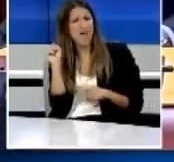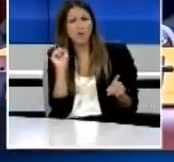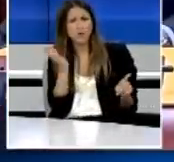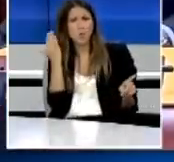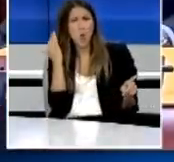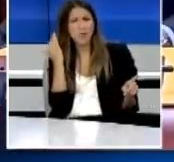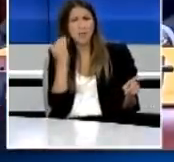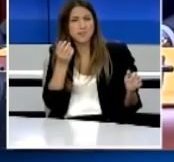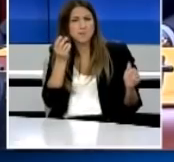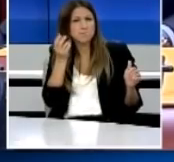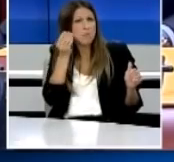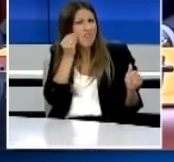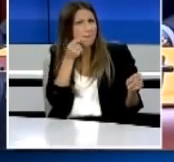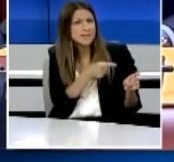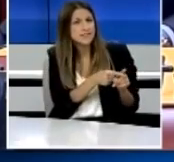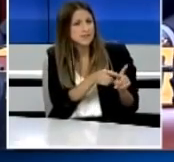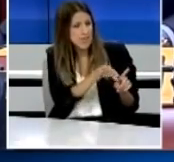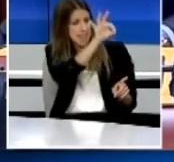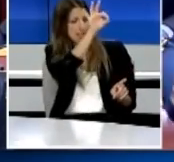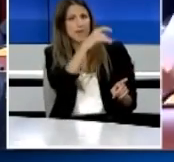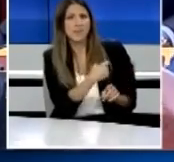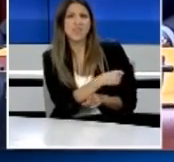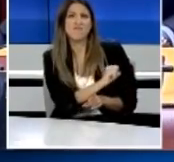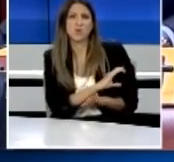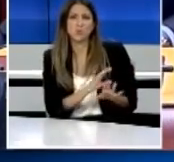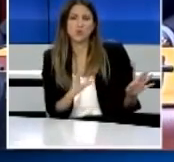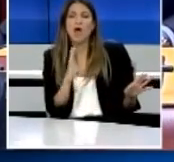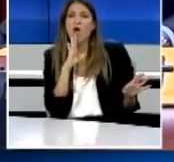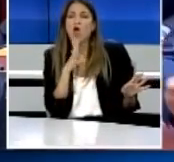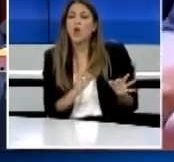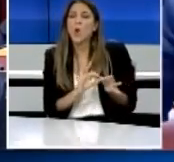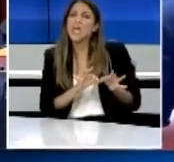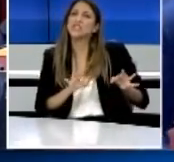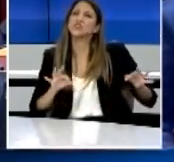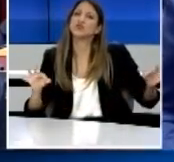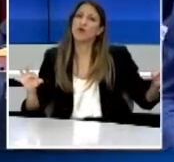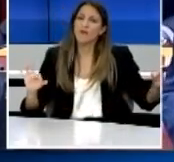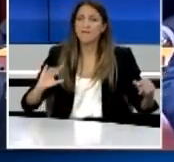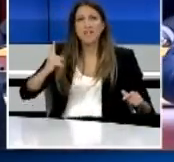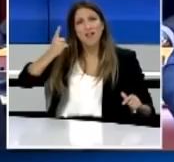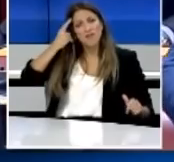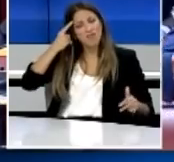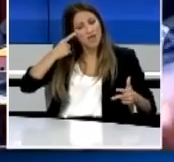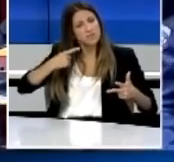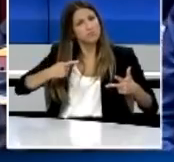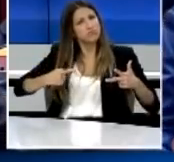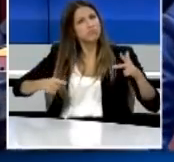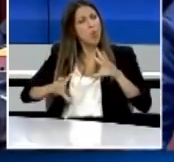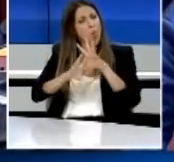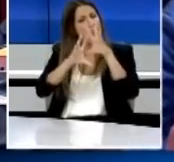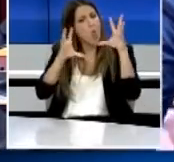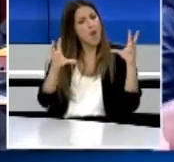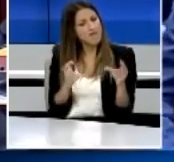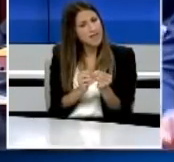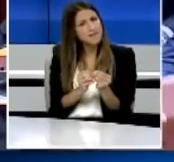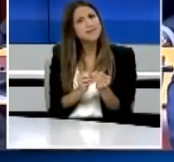τότε, που σε συνάφεια με την ιστορία, τη διαδρομή, τις προοδευτικές ιδέες, τη στάση και τη θέση